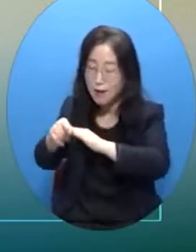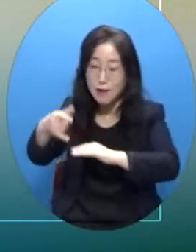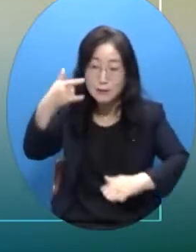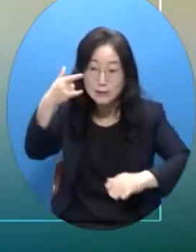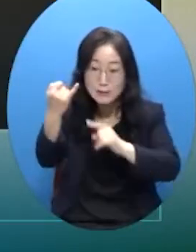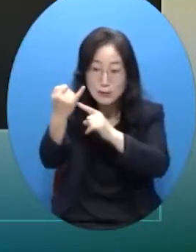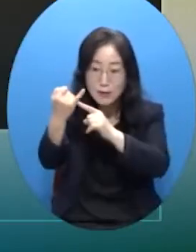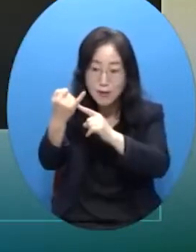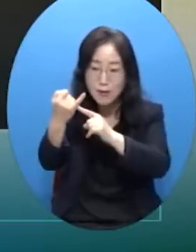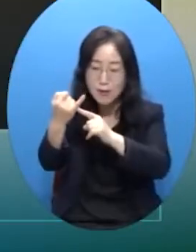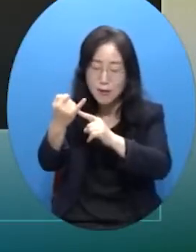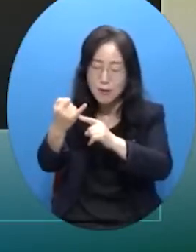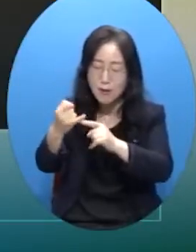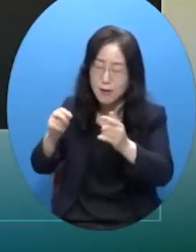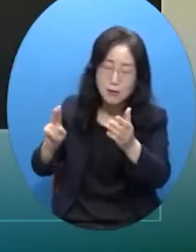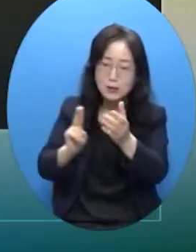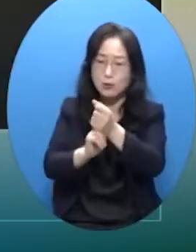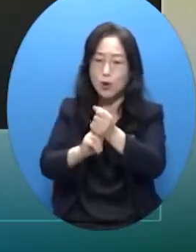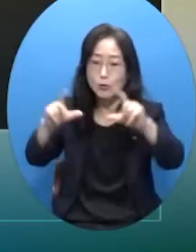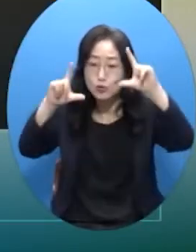십계명의 공통 분모는